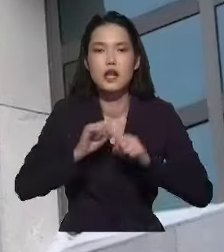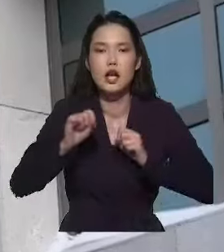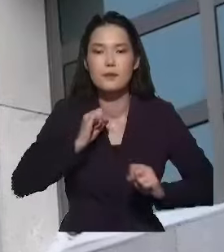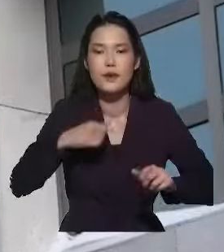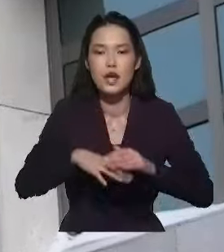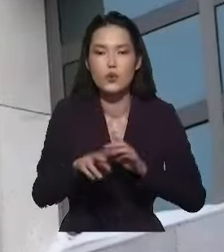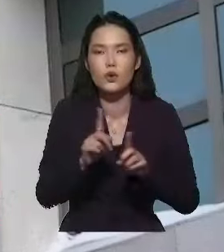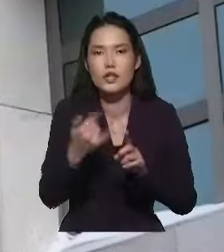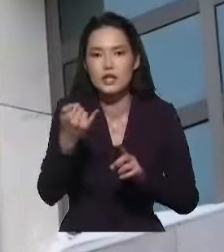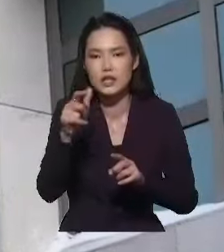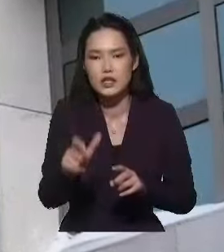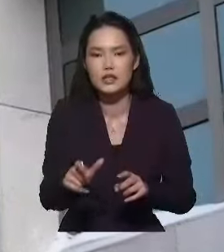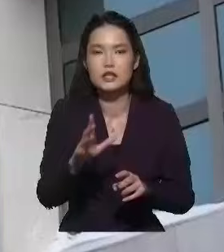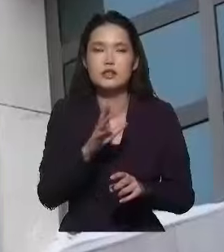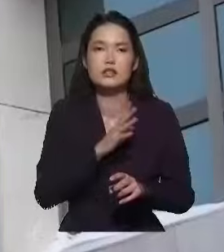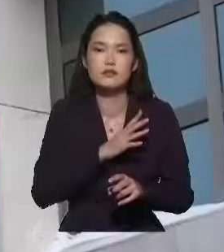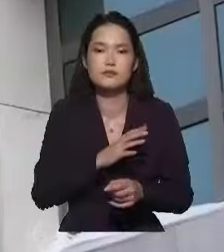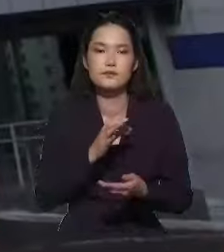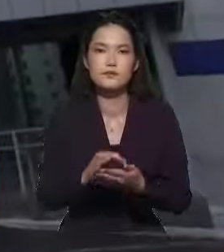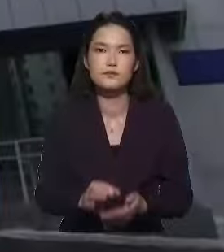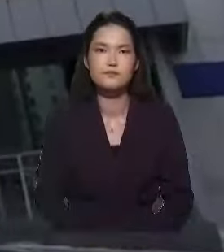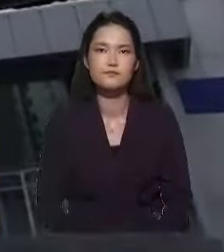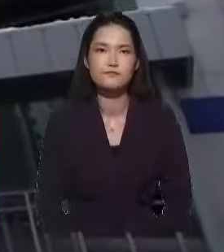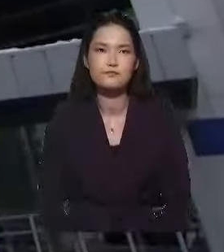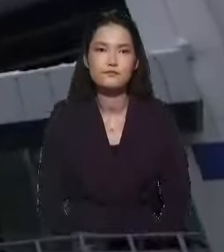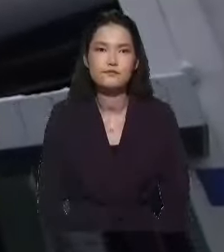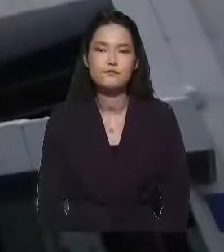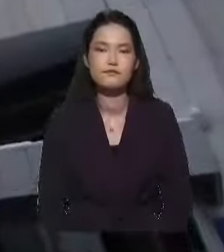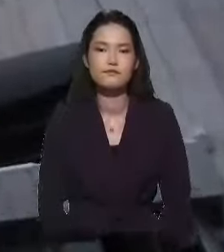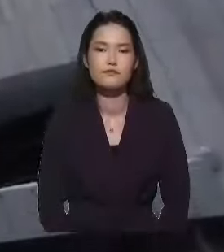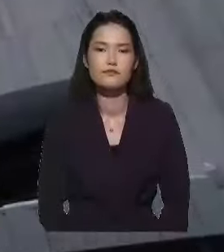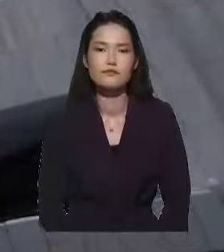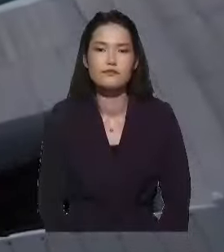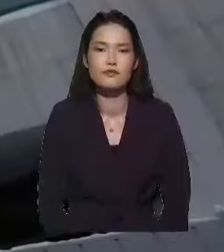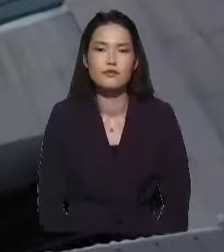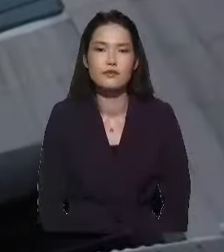куда именно, мол, не доложил. Яна Гладкова, Алмаз Жолубаев, Астана Таймс.